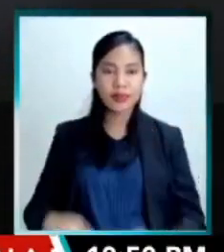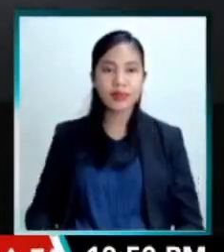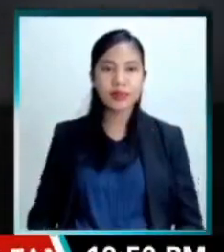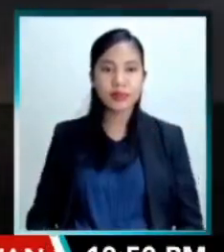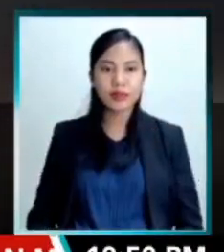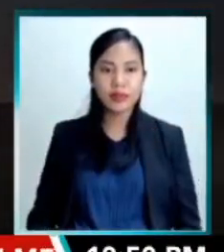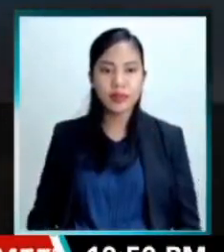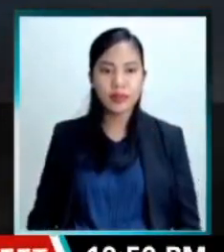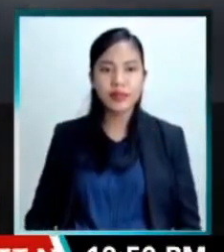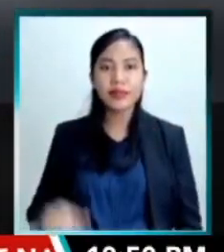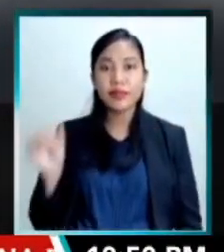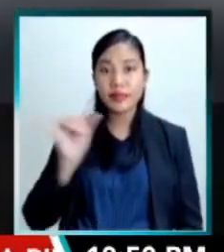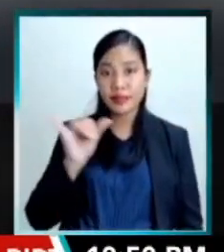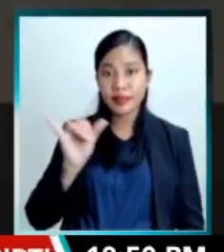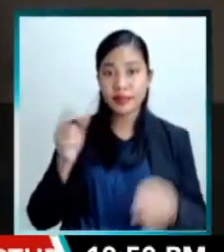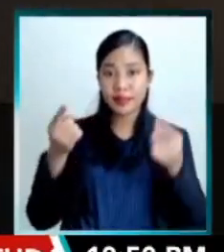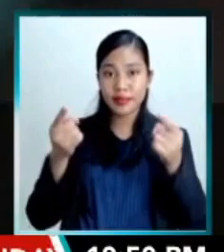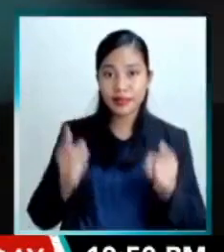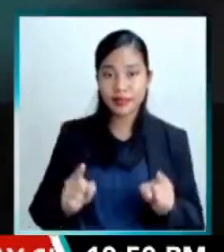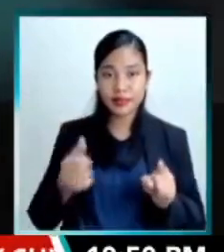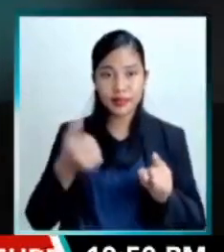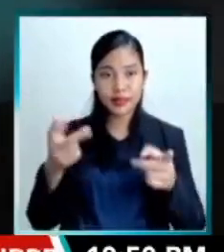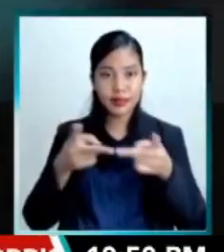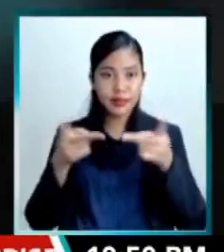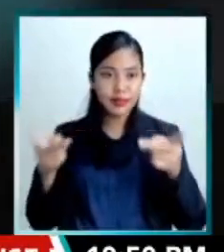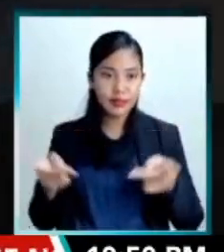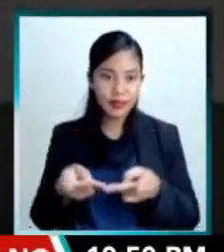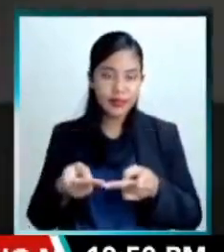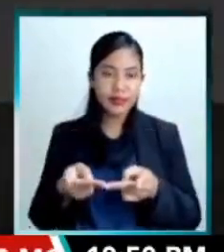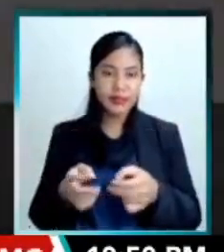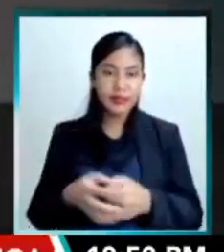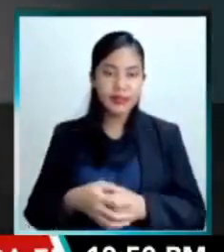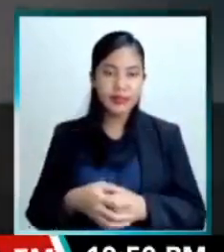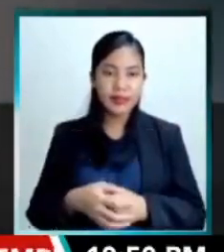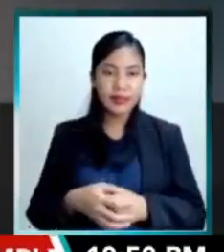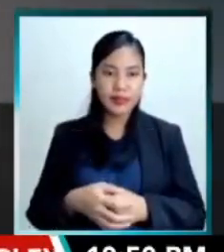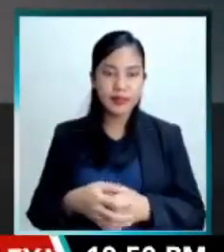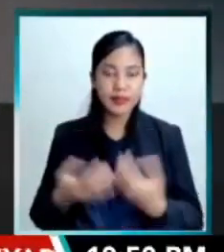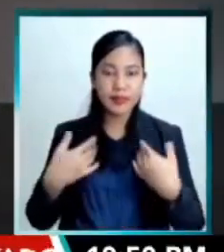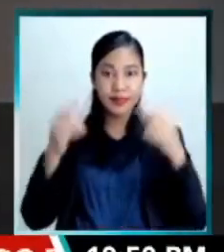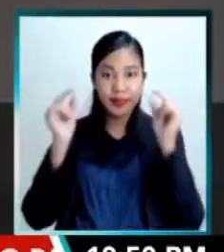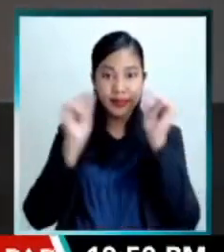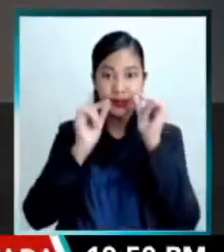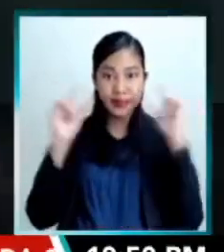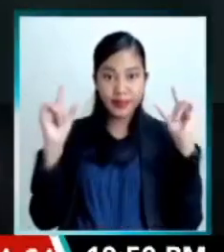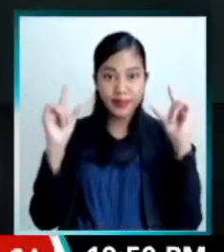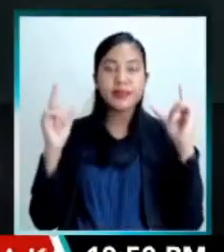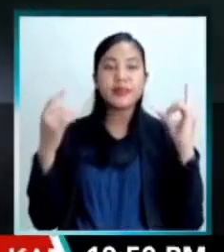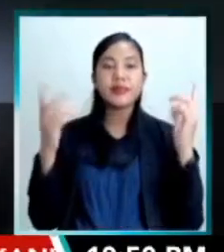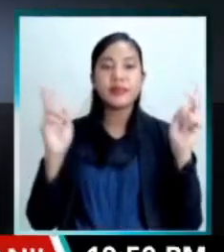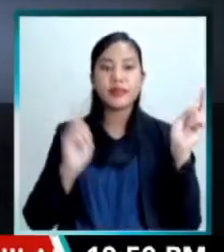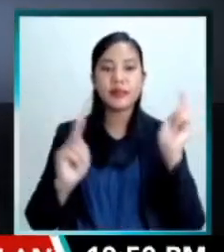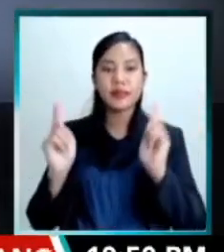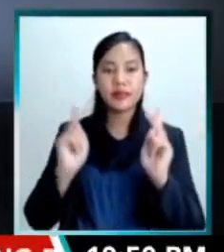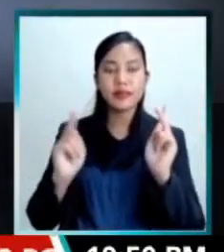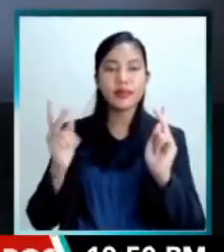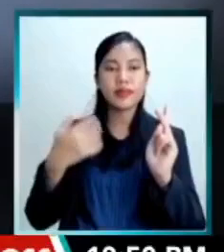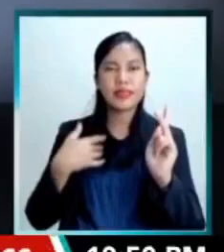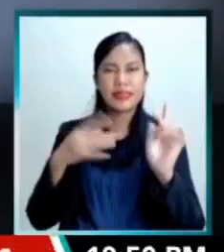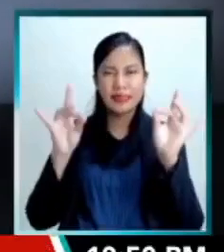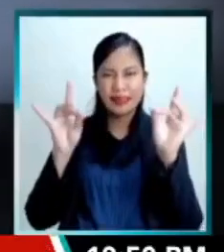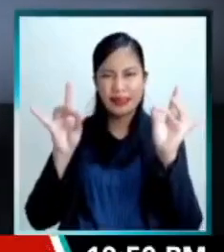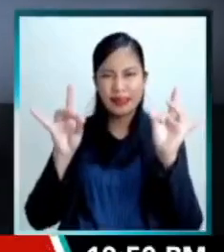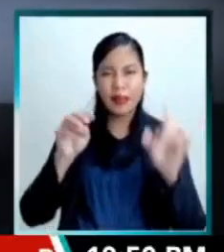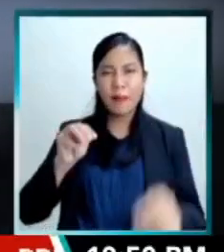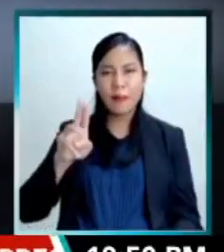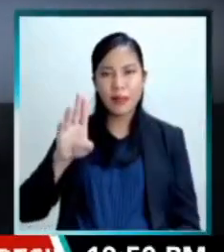ang sitwasyon sa iba pang lugar sa bayan. Nagulantang ang mga residente nang lumagasa ang putik at bato mula sa bundok.